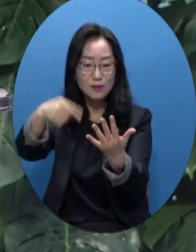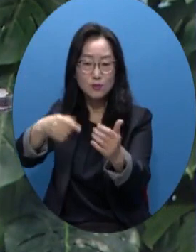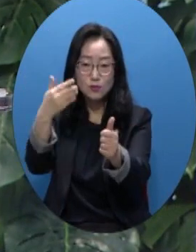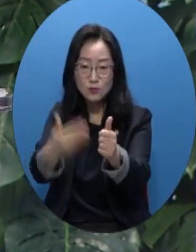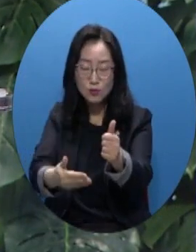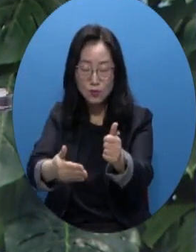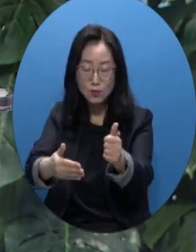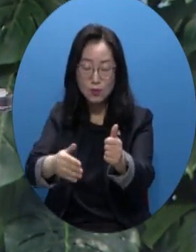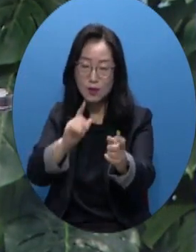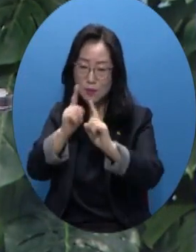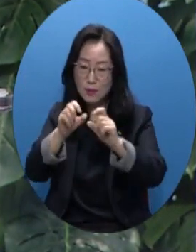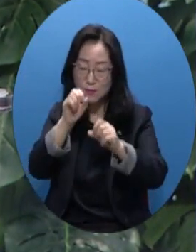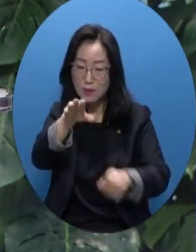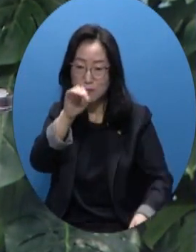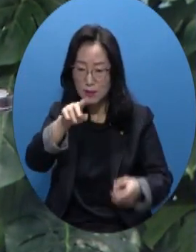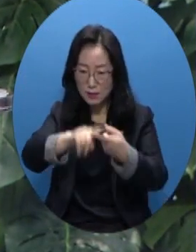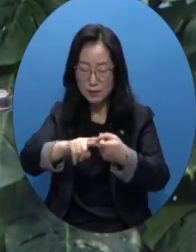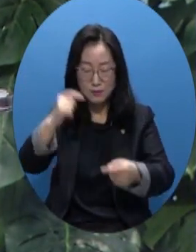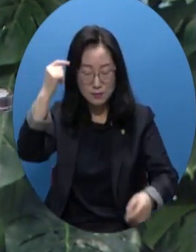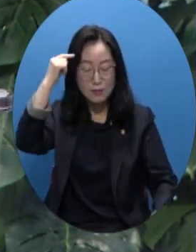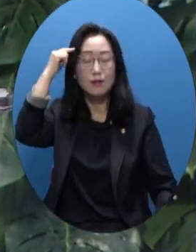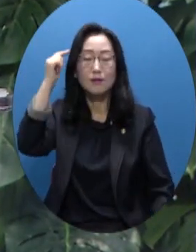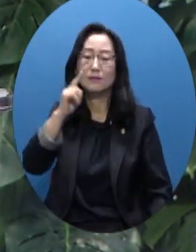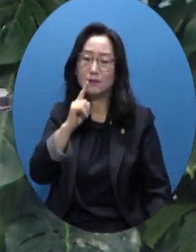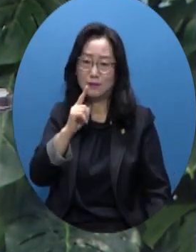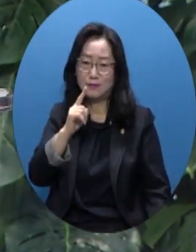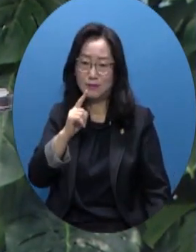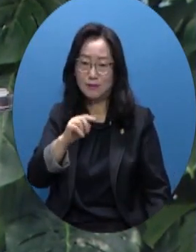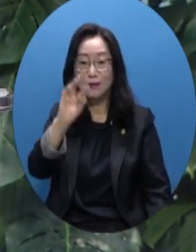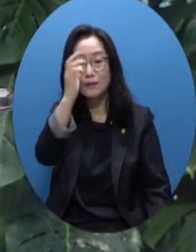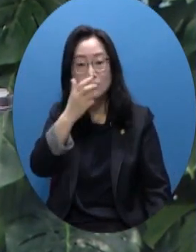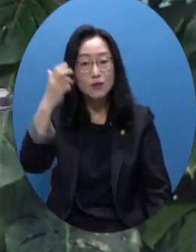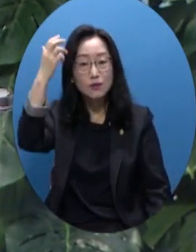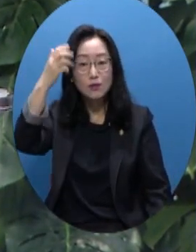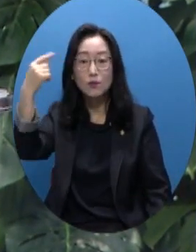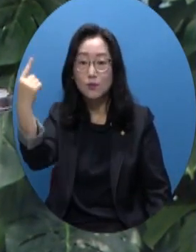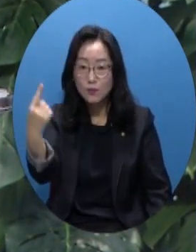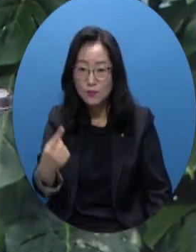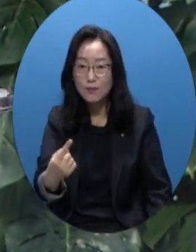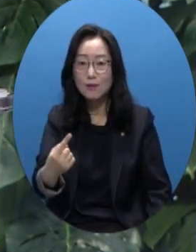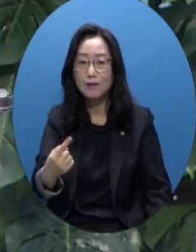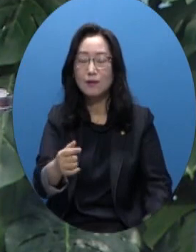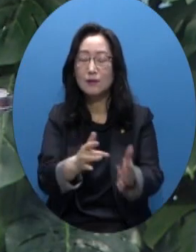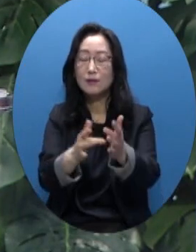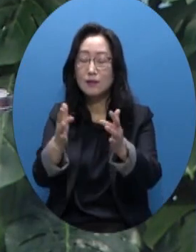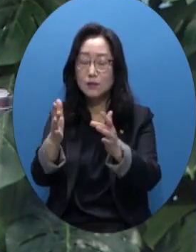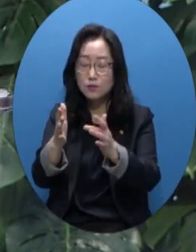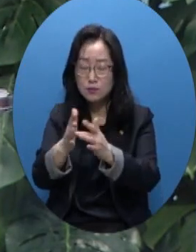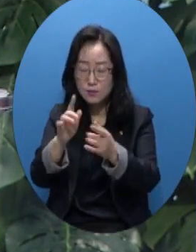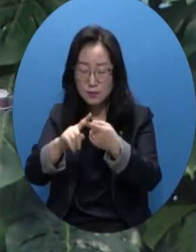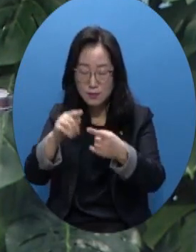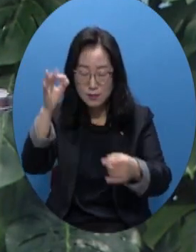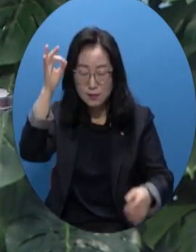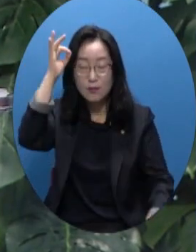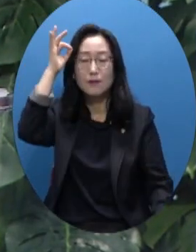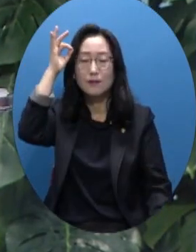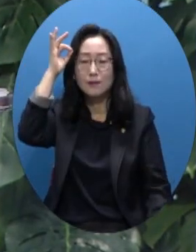것을 생각나게 하리라 고 질 말씀하셨습니다 성령이 오시면 예수님을 생각나게 합니다